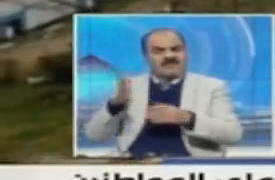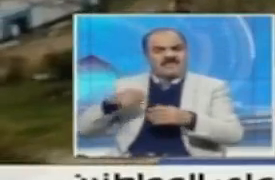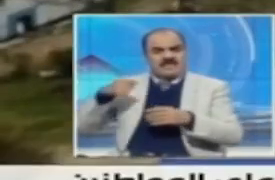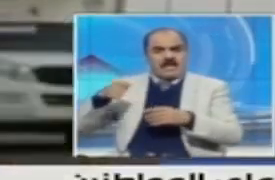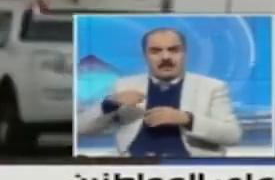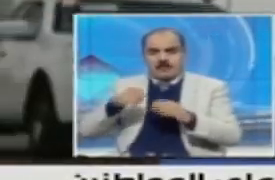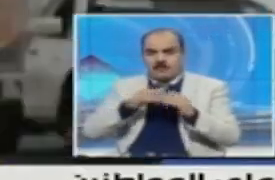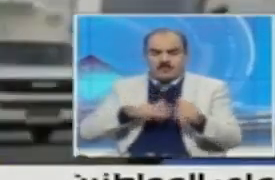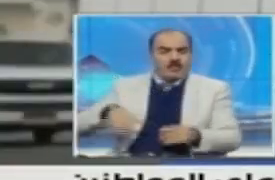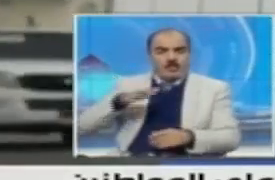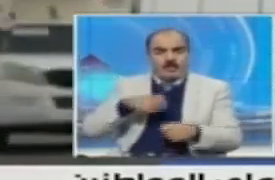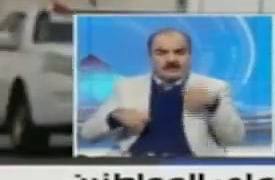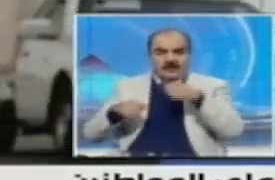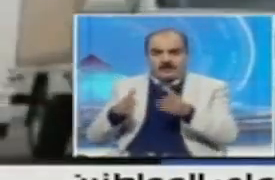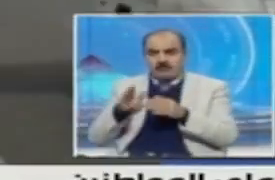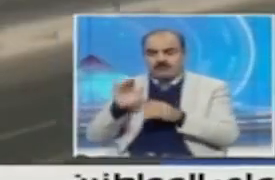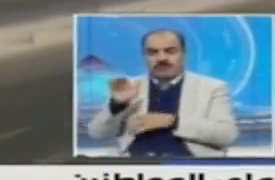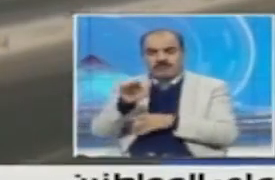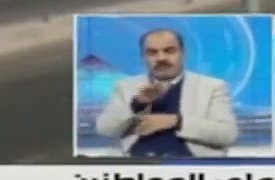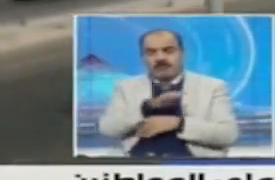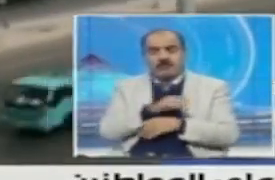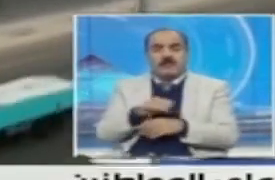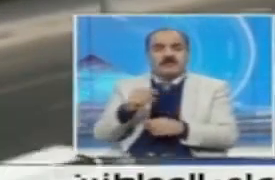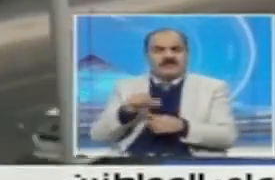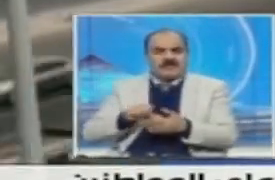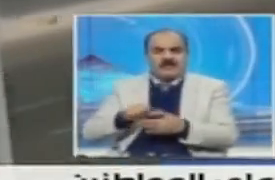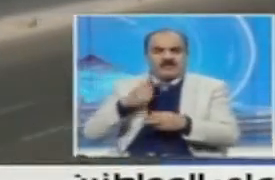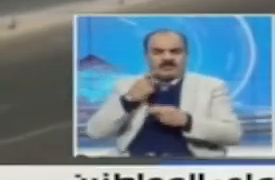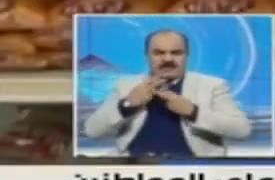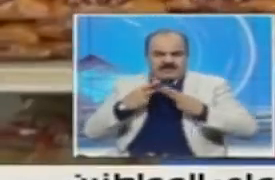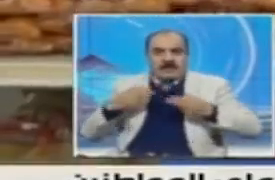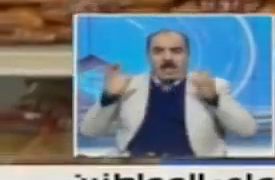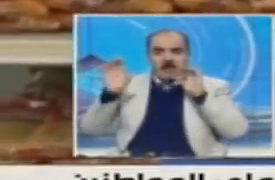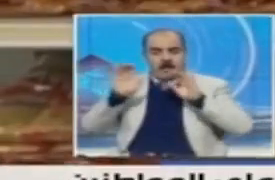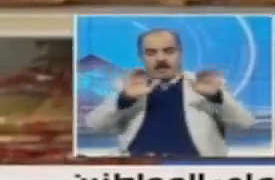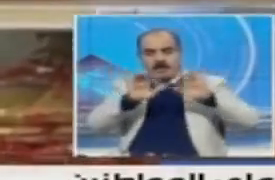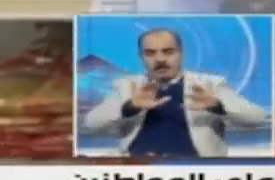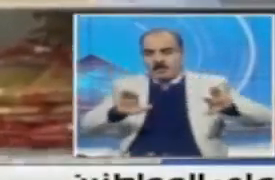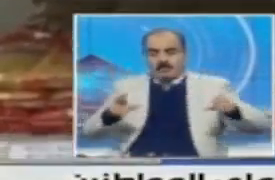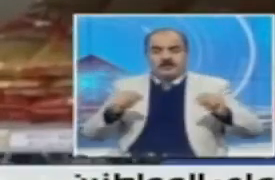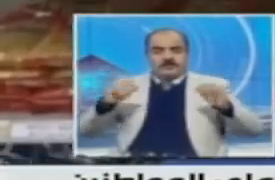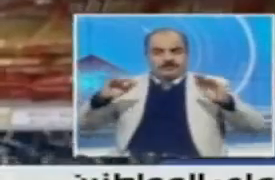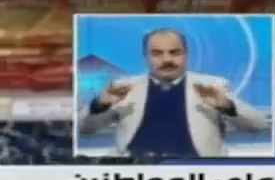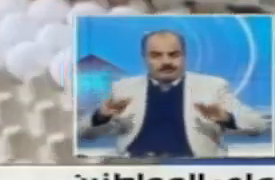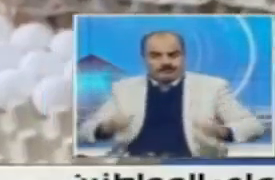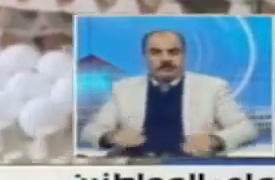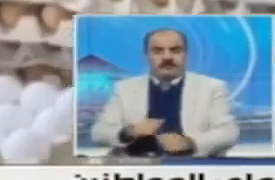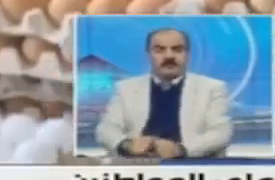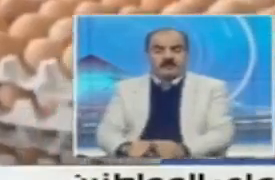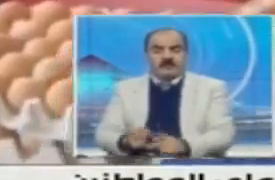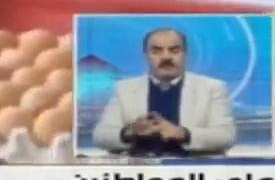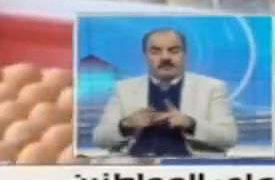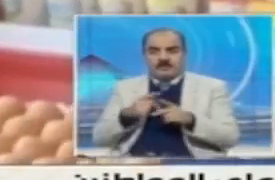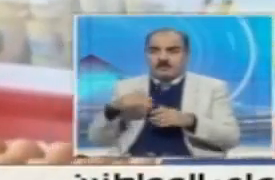بكافة ربوع الجمهورية وطرح العديد من المنتجات والسلع الغذائية بها بأسعار مخفضة